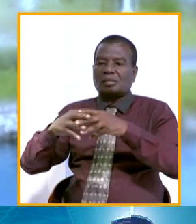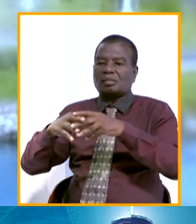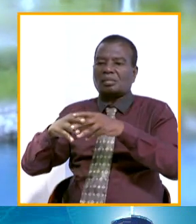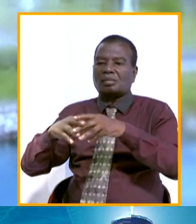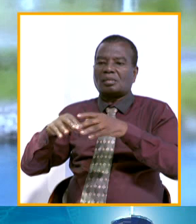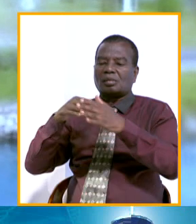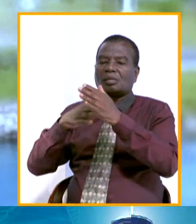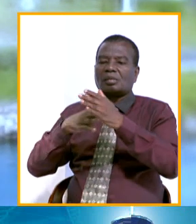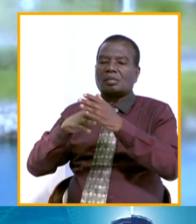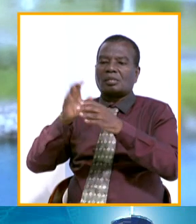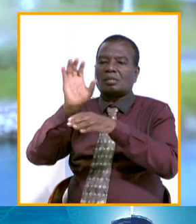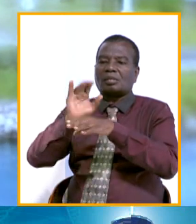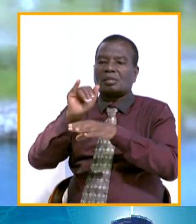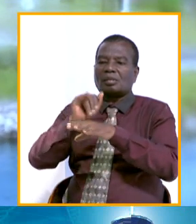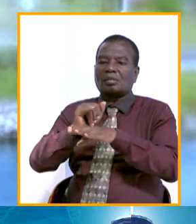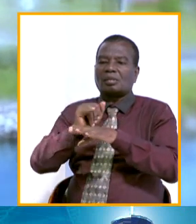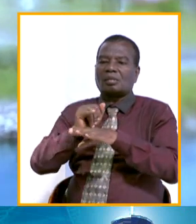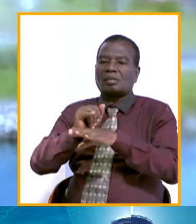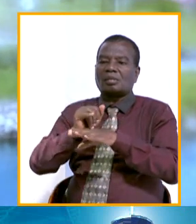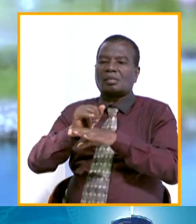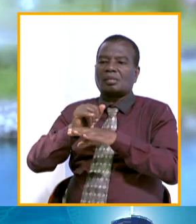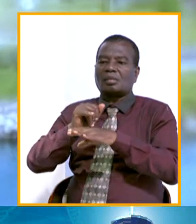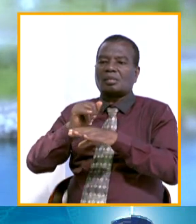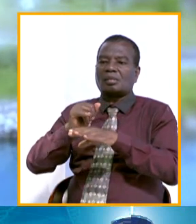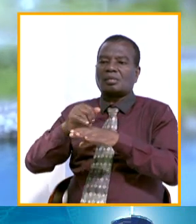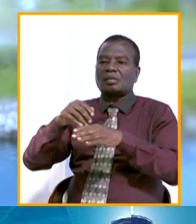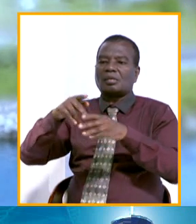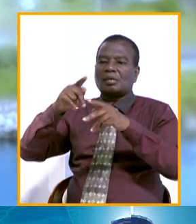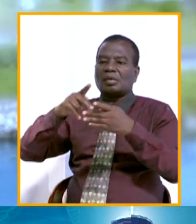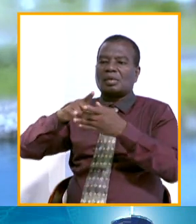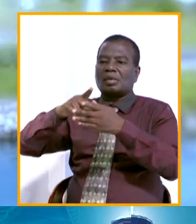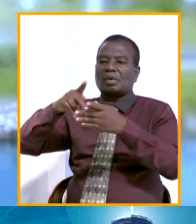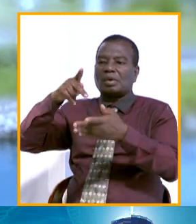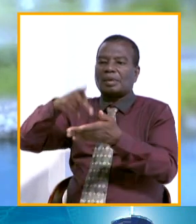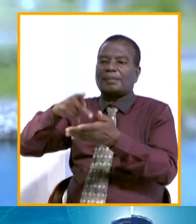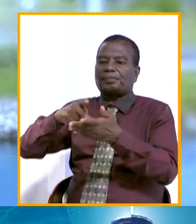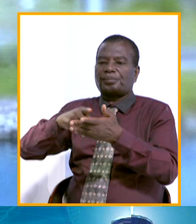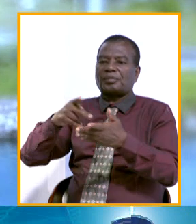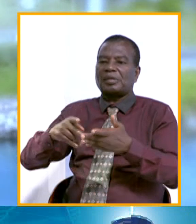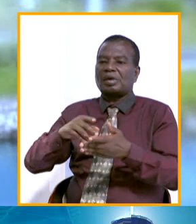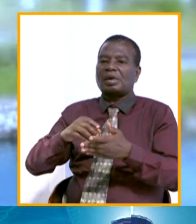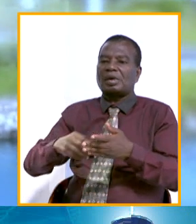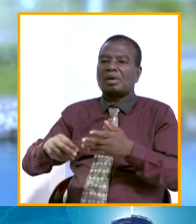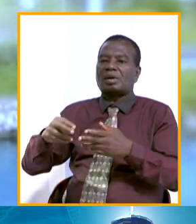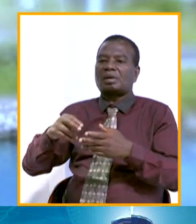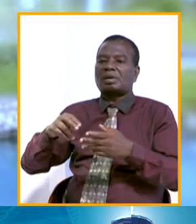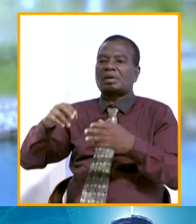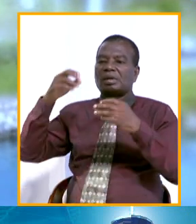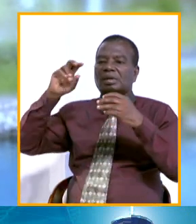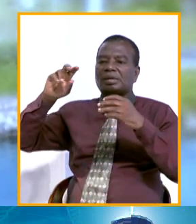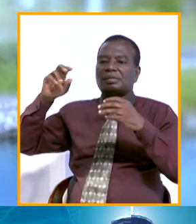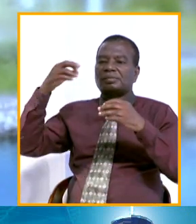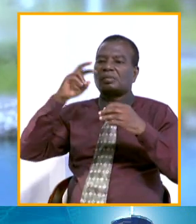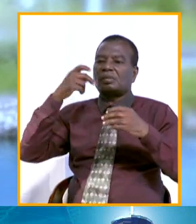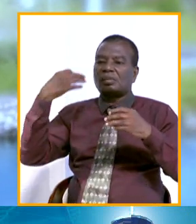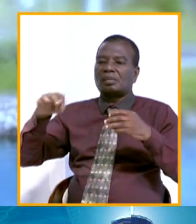Côte d'Ivoire ce vendredi à Marseille au stade Vélodrome. Près de 6 ans après, les Français retrouveront donc les éléphants.